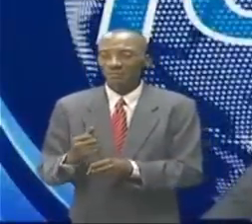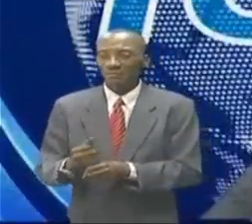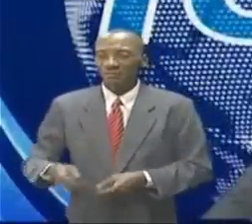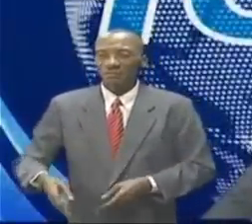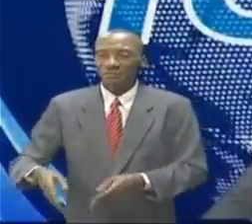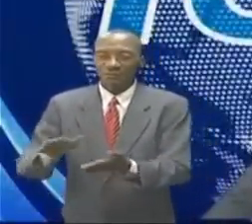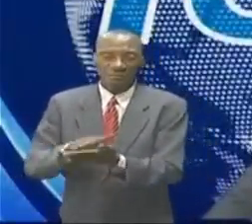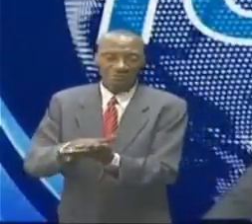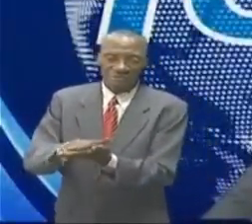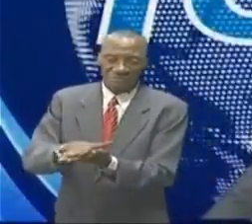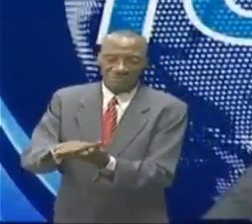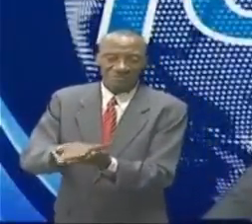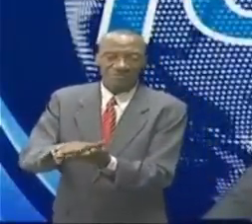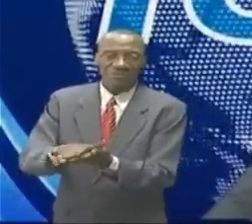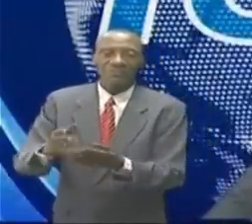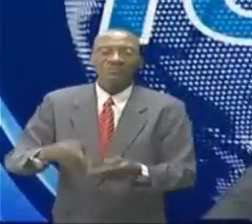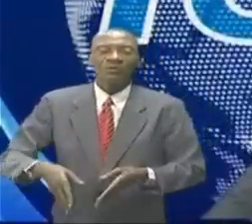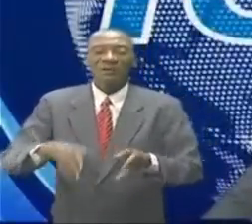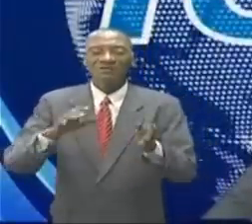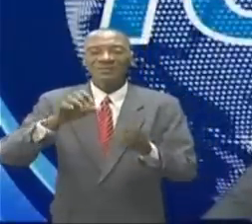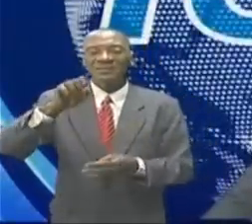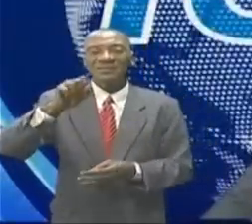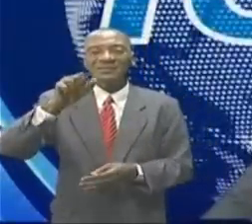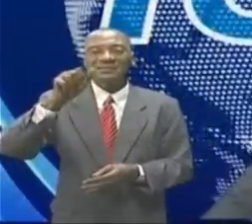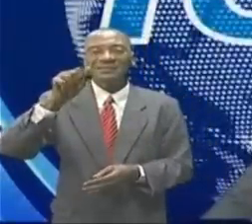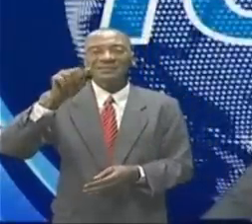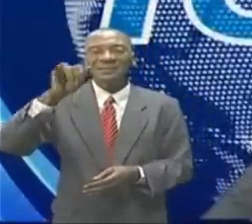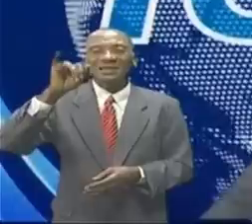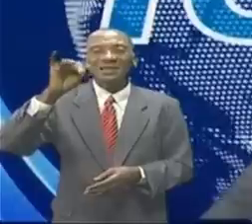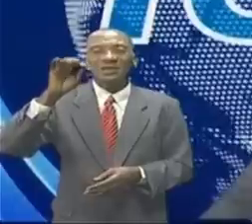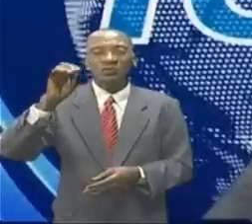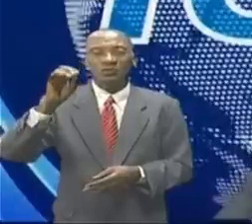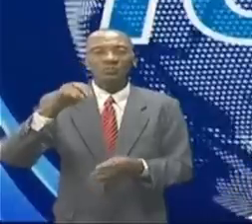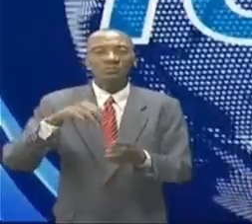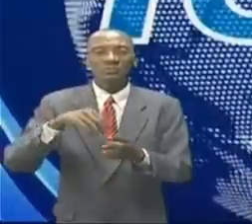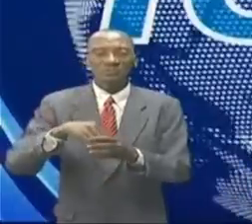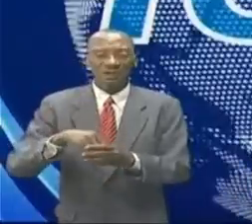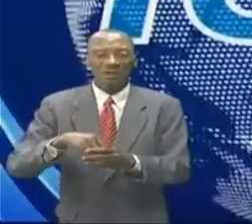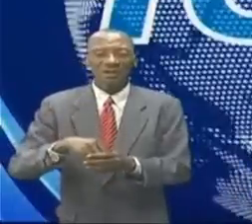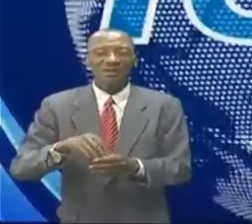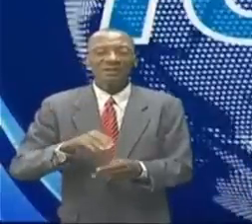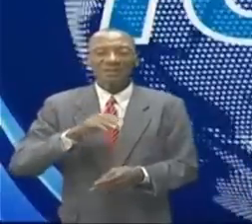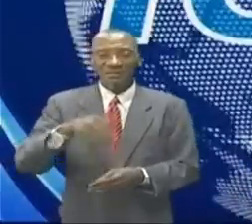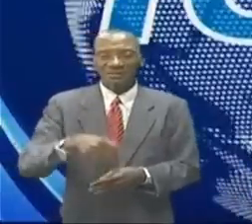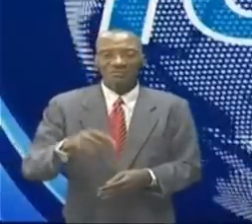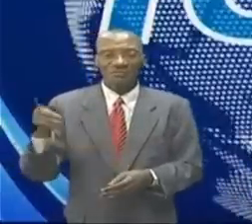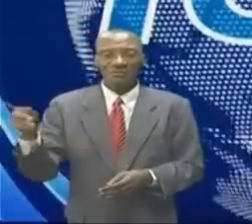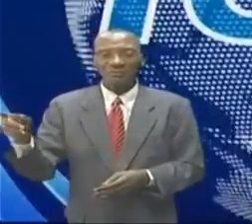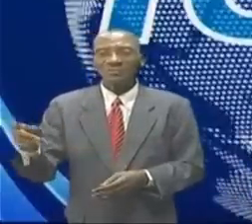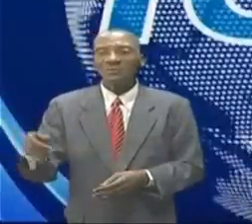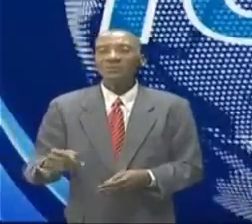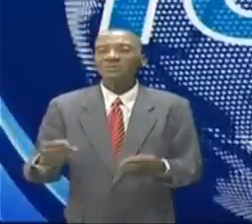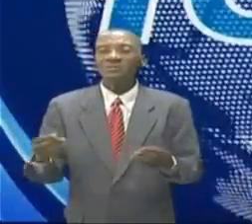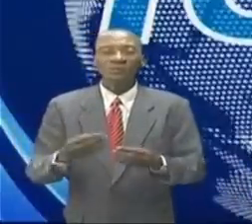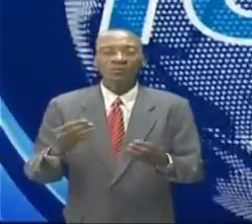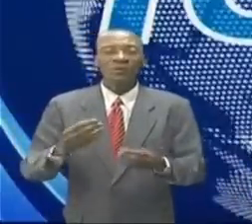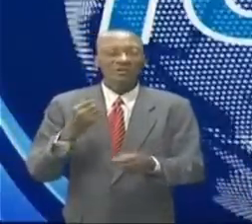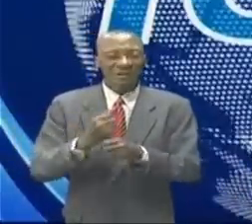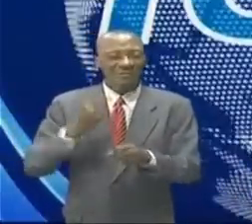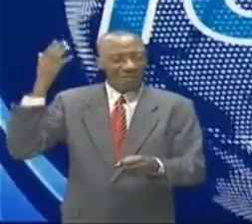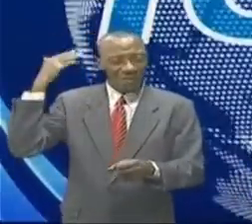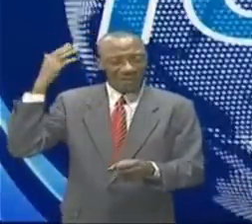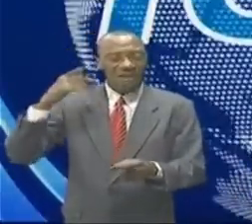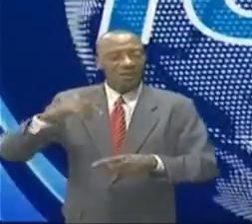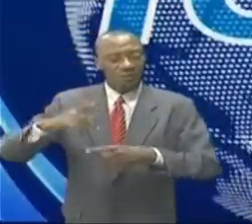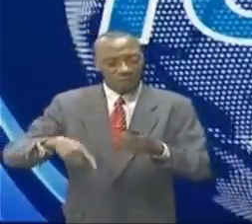Sayo, tronçon compris entre l'avenue Kassavubu et l'avenue Ngiringiri. C'est là après un long moment d'arrêt de ces travaux. Pour